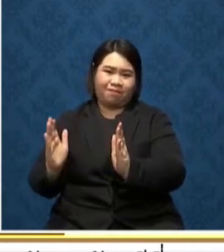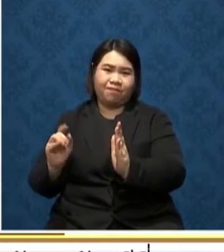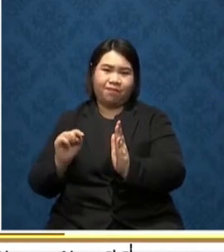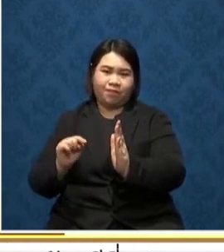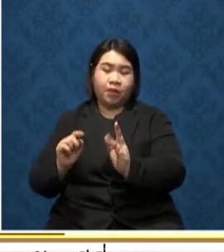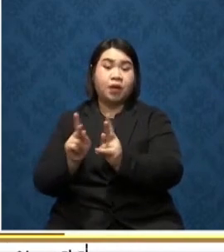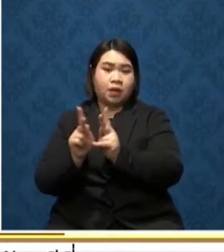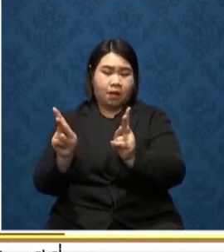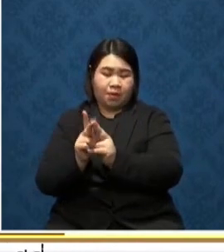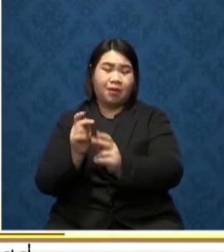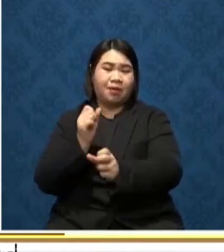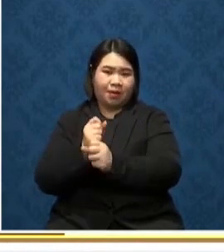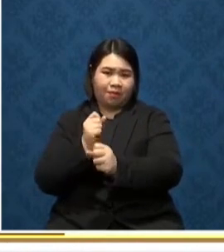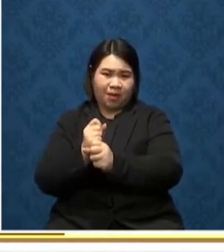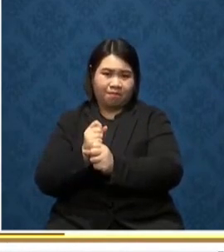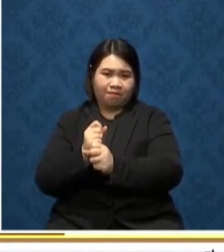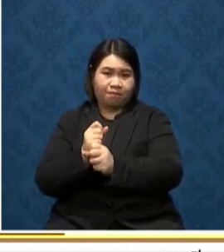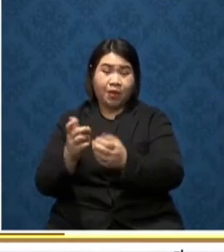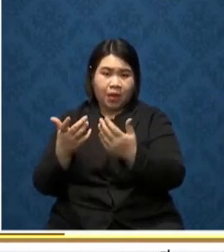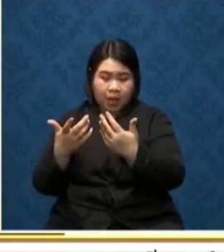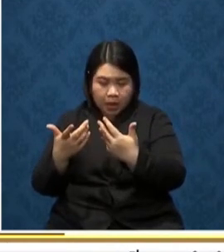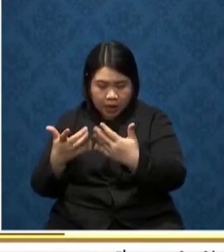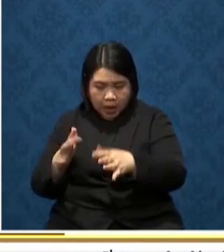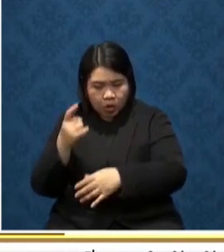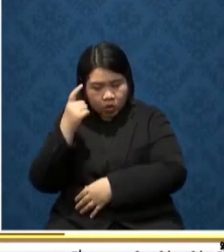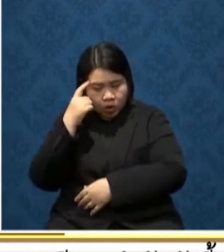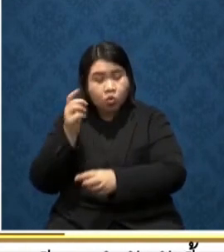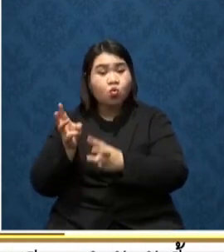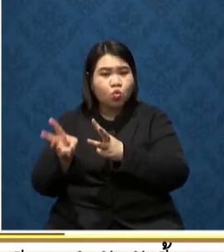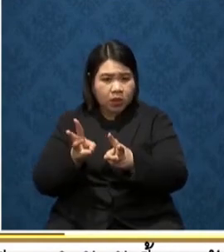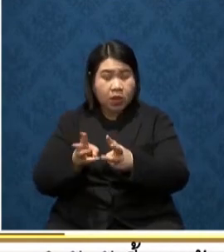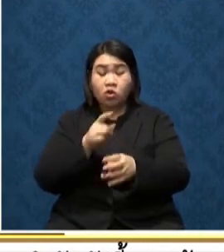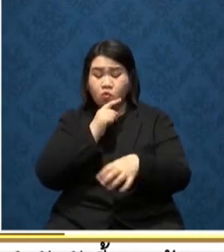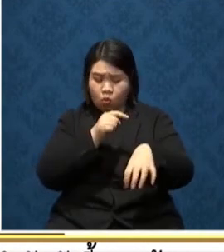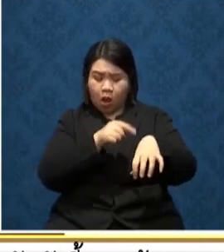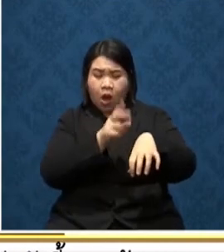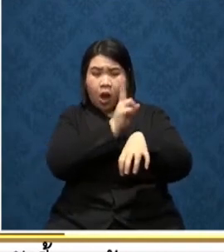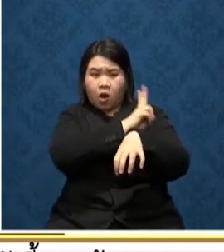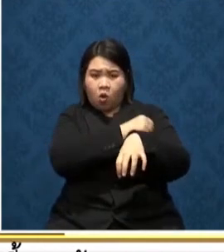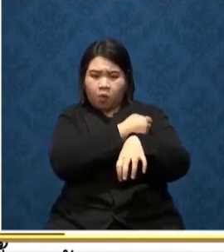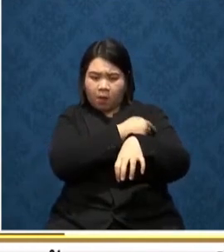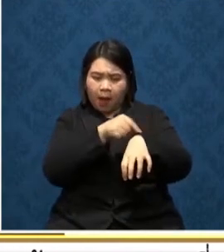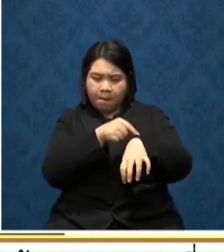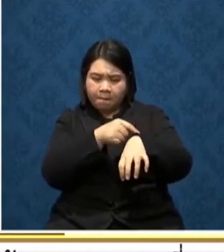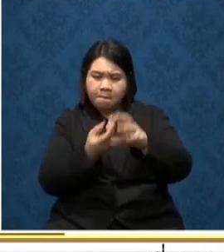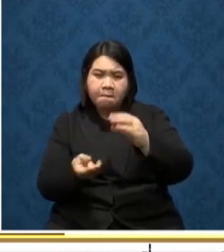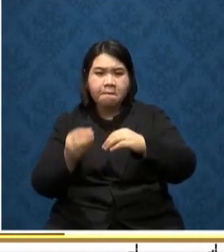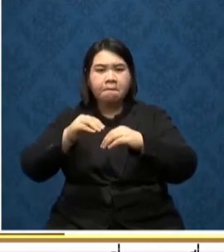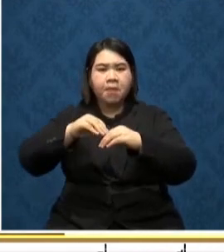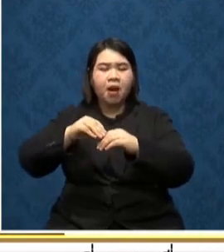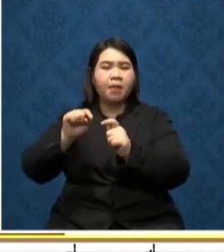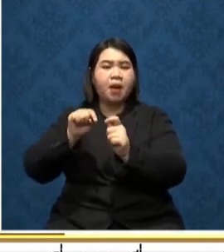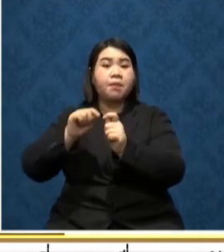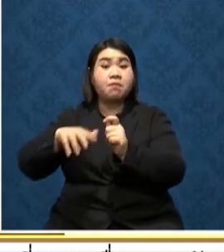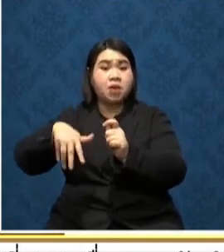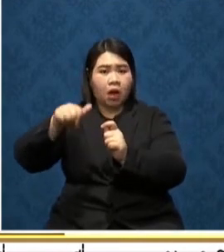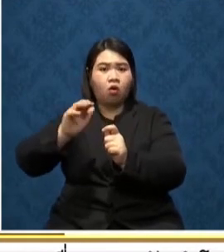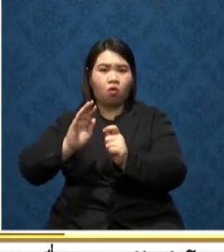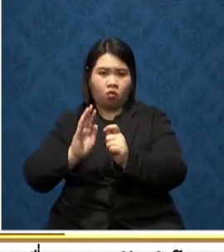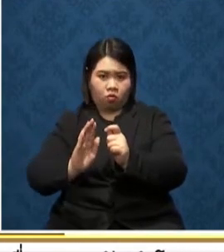เพื่อที่จะให้ได้แนวในการยกษานะเป็นโงบาเมืองแล้วก็ผ่าน